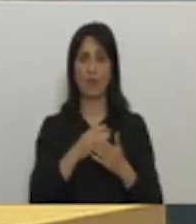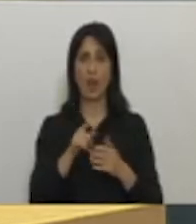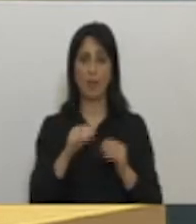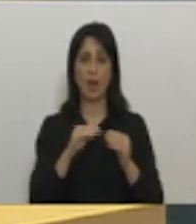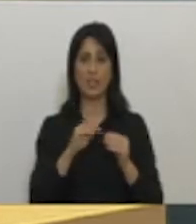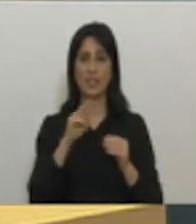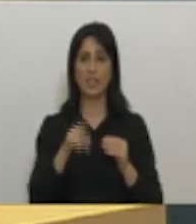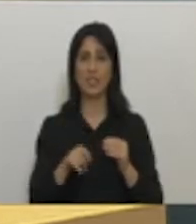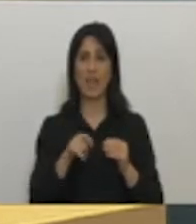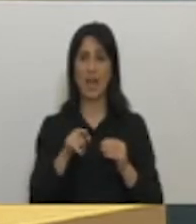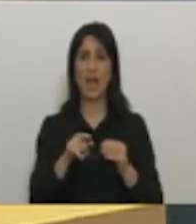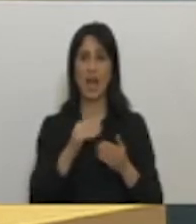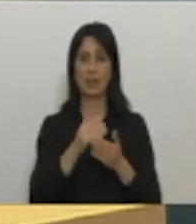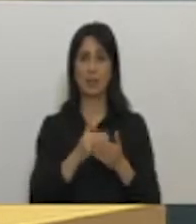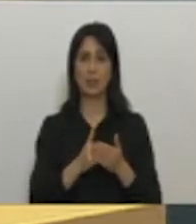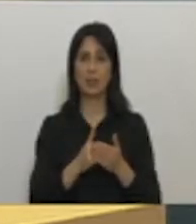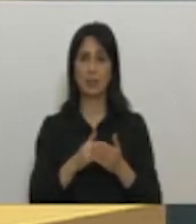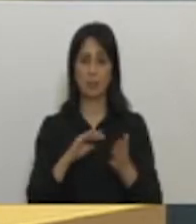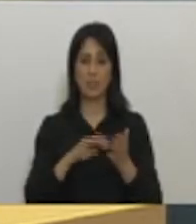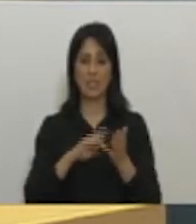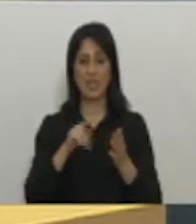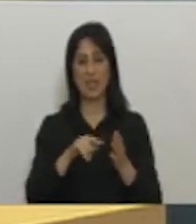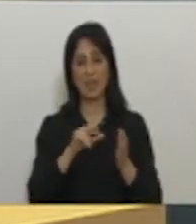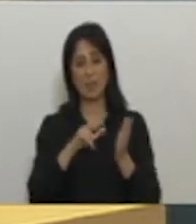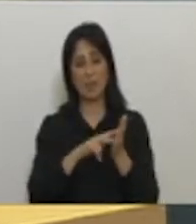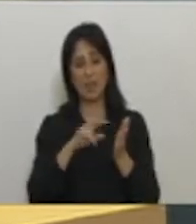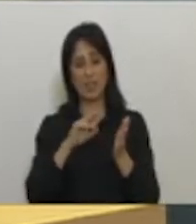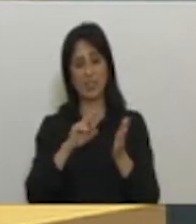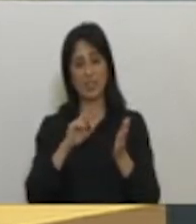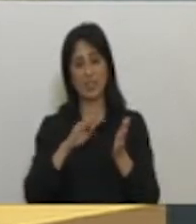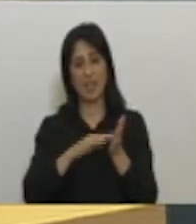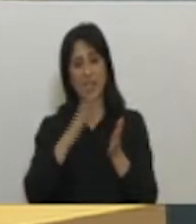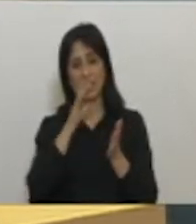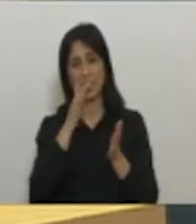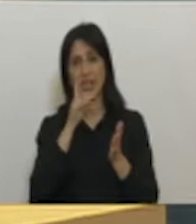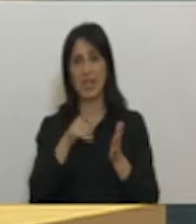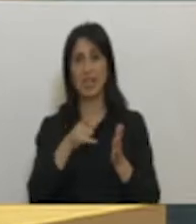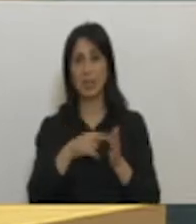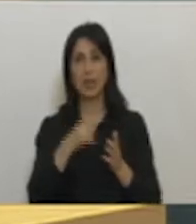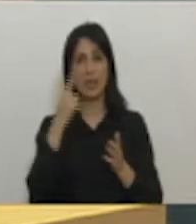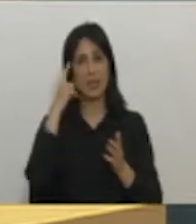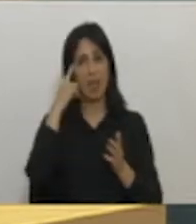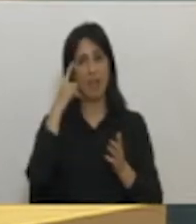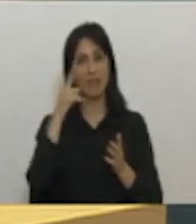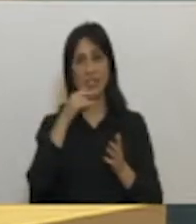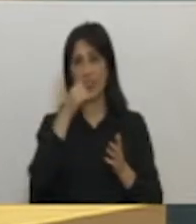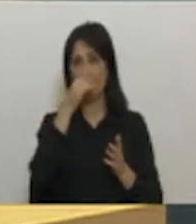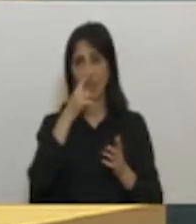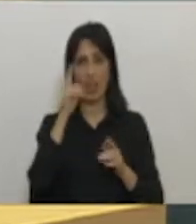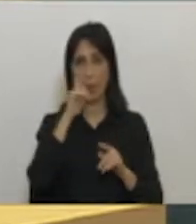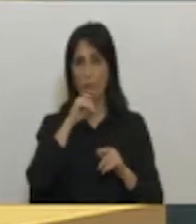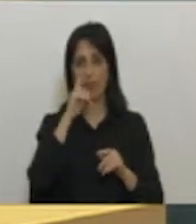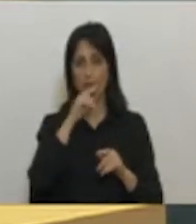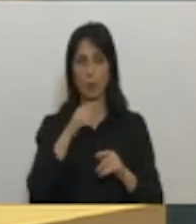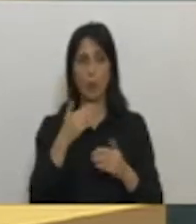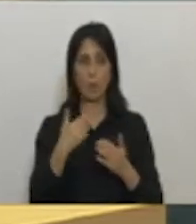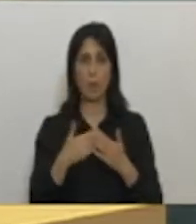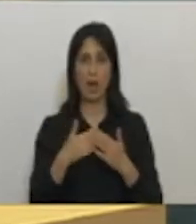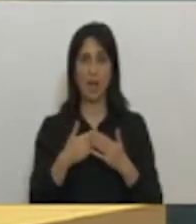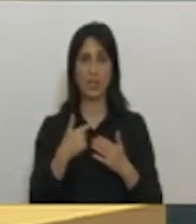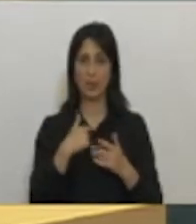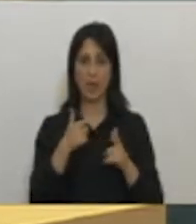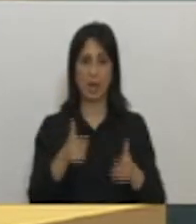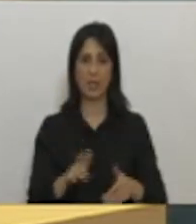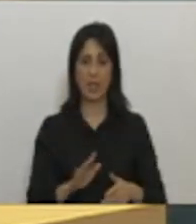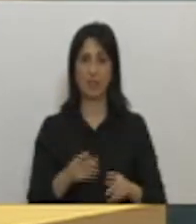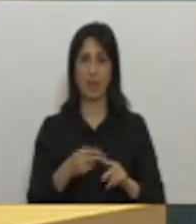წლიანი პროგრამაში მერვე მეცხრე წელს რაღაცა იქნება. იცით რა, ამით თავს ვერ მოვიტყუებ და მე მაგალითად არ